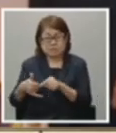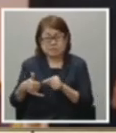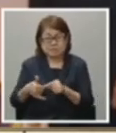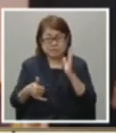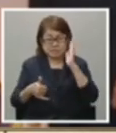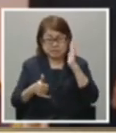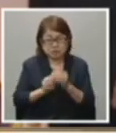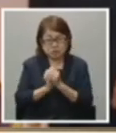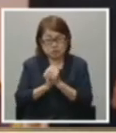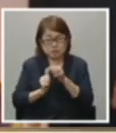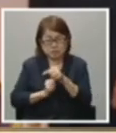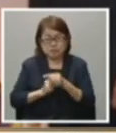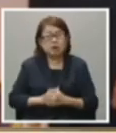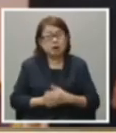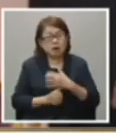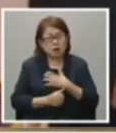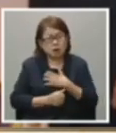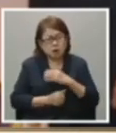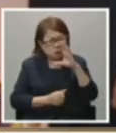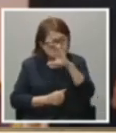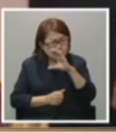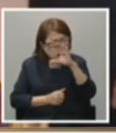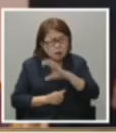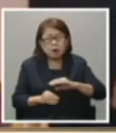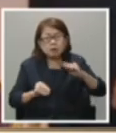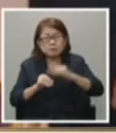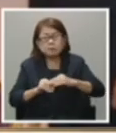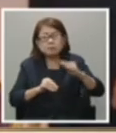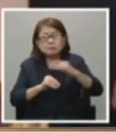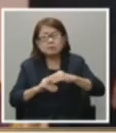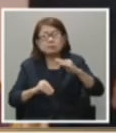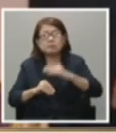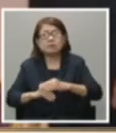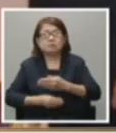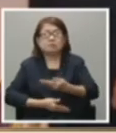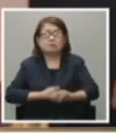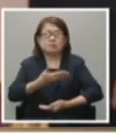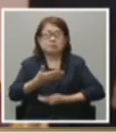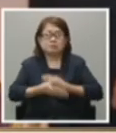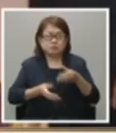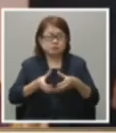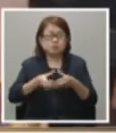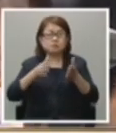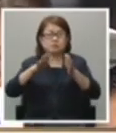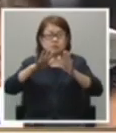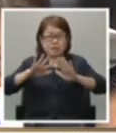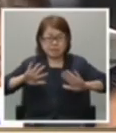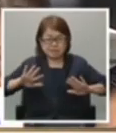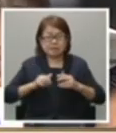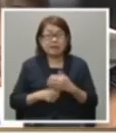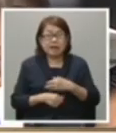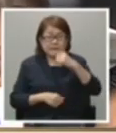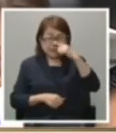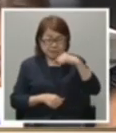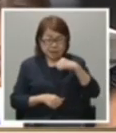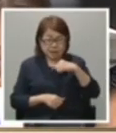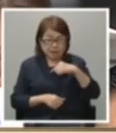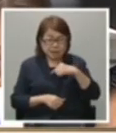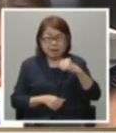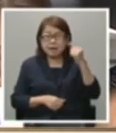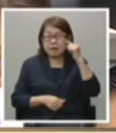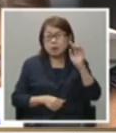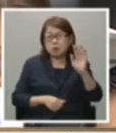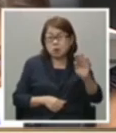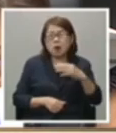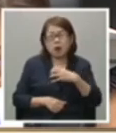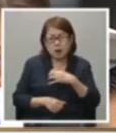ลอยากขยายตลาดมาอาเซียนซึ่งไทยก็เป็นหนึ่งในจุดมุ่งหมายของเข